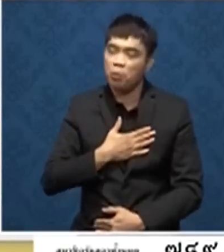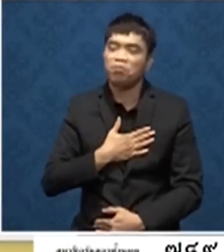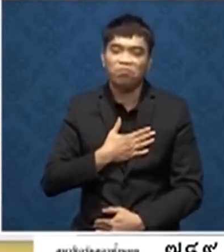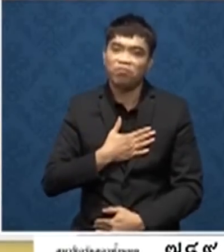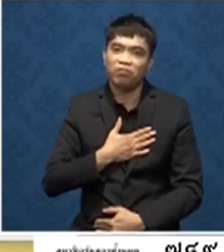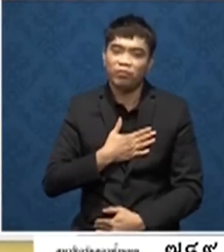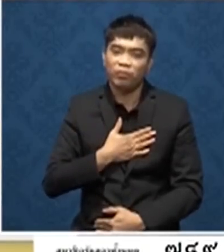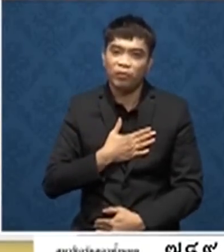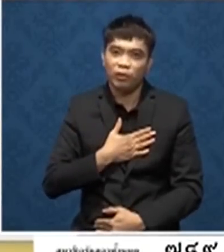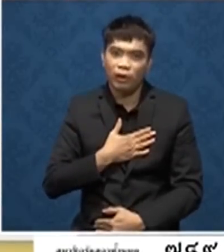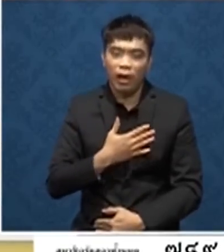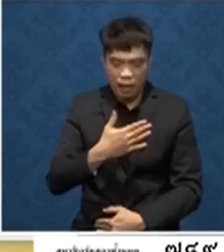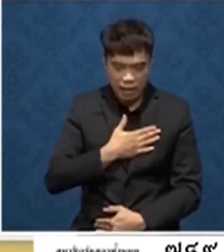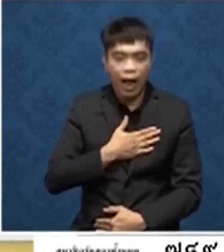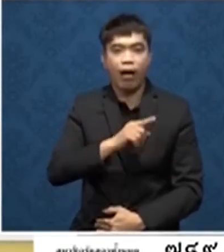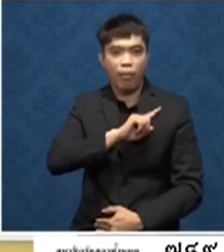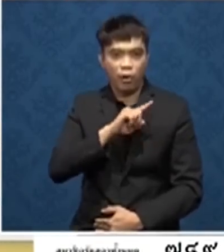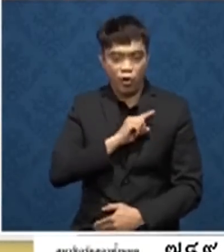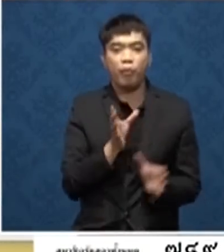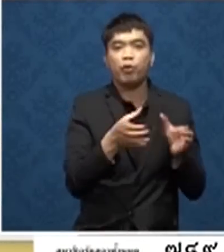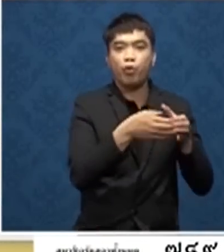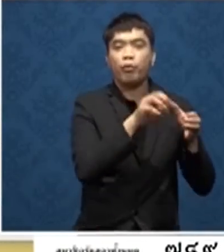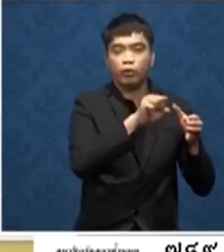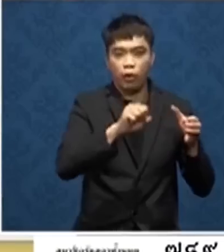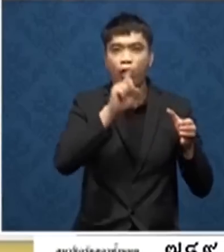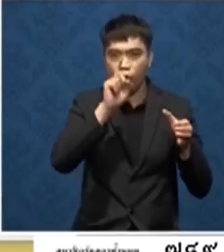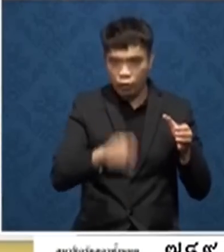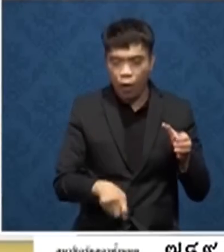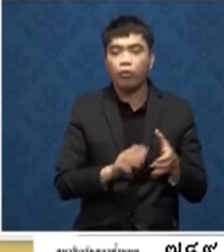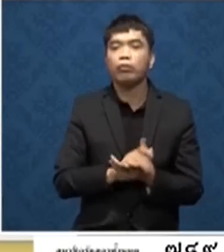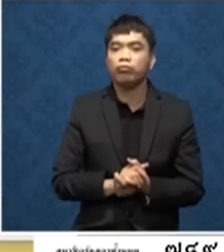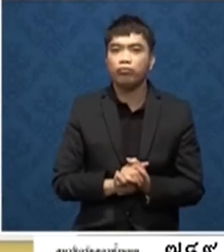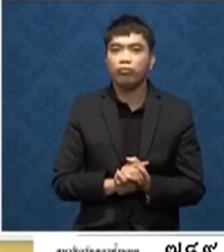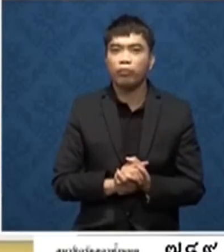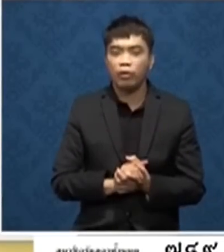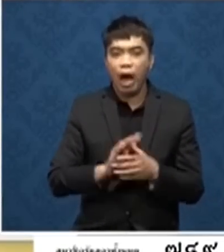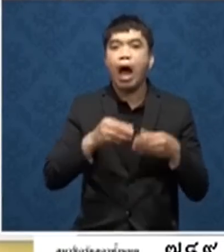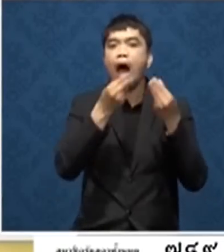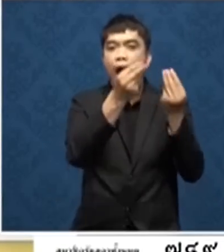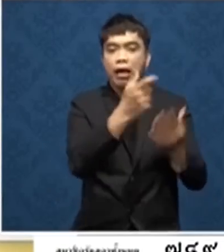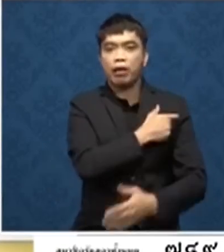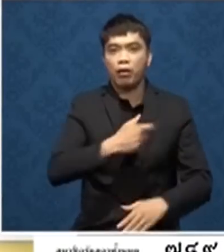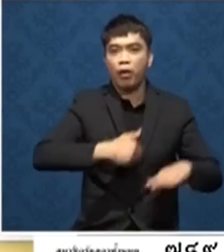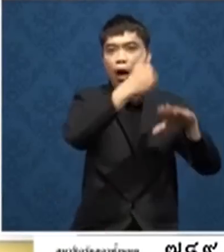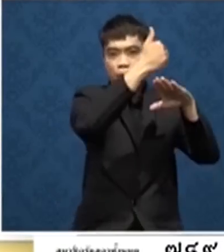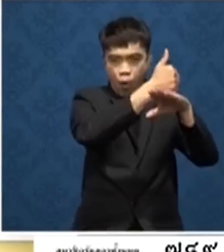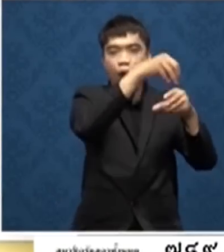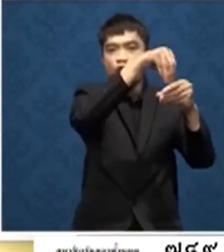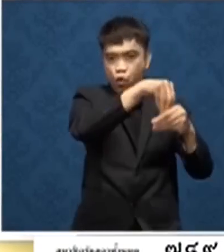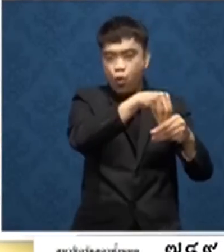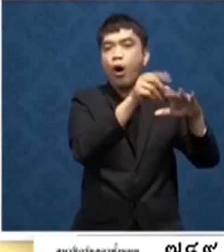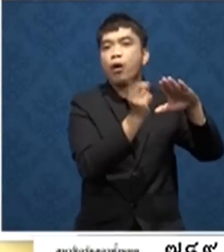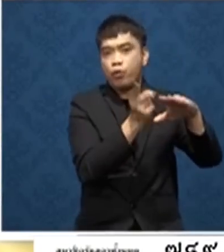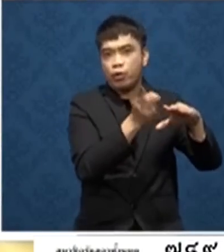เป็นภารกิจของผมและพรรคภูมิใจไทยที่จะต้องให้ระบบพระมหากษัตริย์อยู่คู่กับสังคมไทยไปตลอด